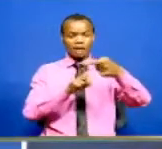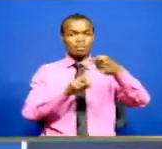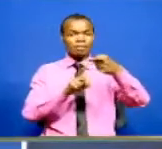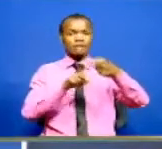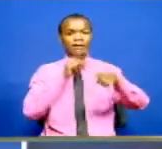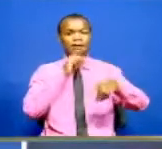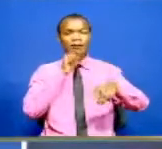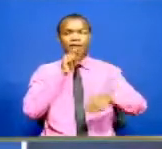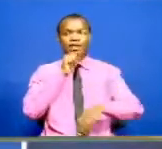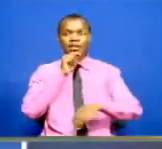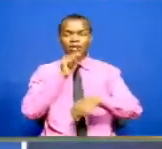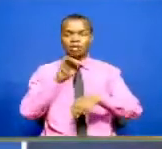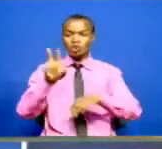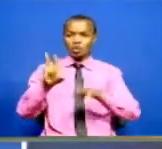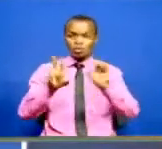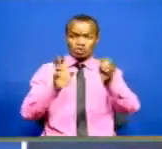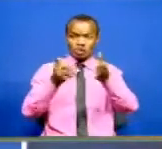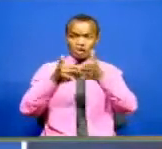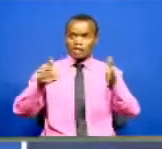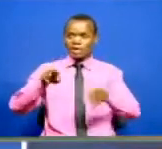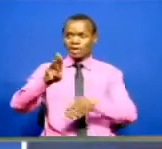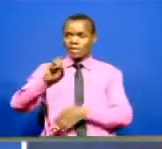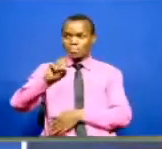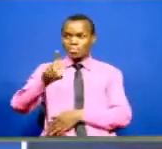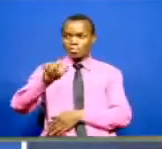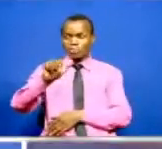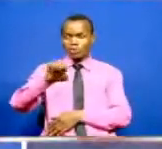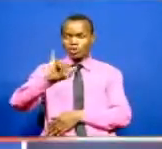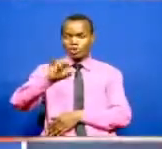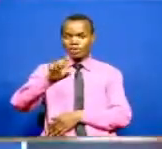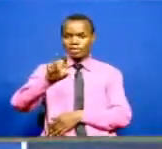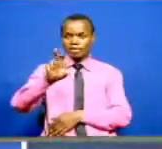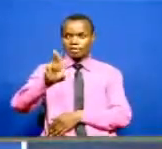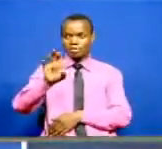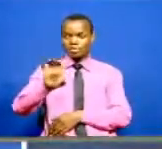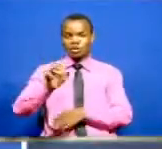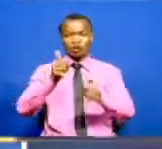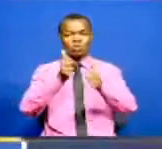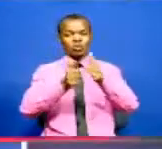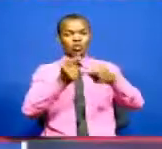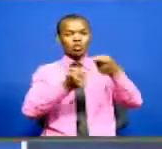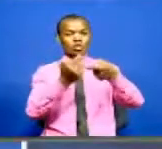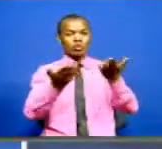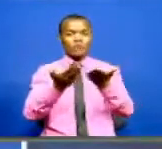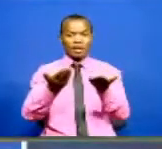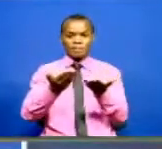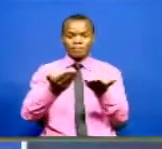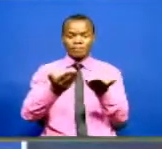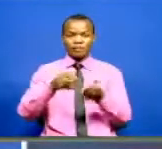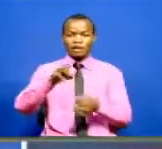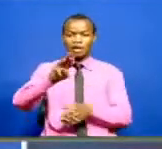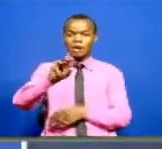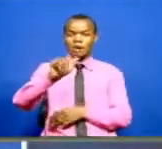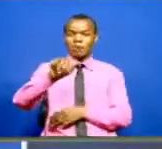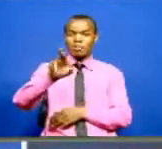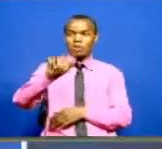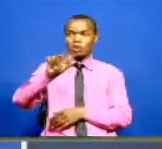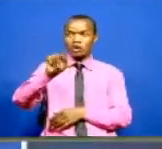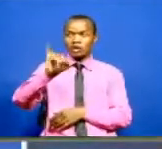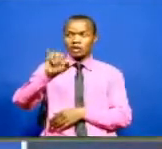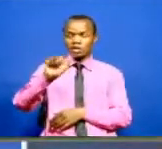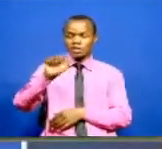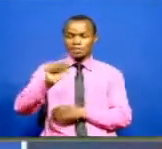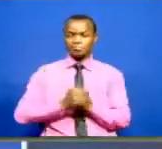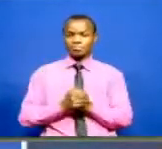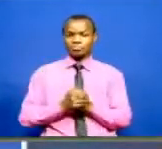bila dhidi ya Msumbiji kwenye mechi ya pili ya mashindano haya yanayoendelea nchini Mauritania. Derrick Kukuza alifunga mkwaju wa